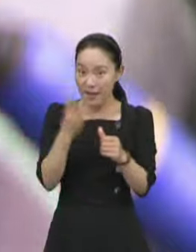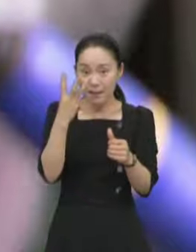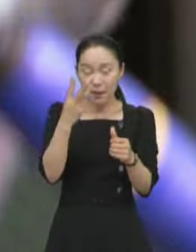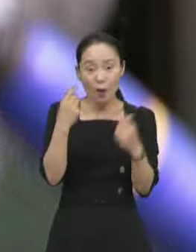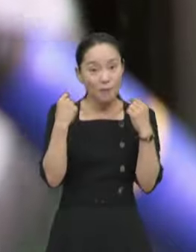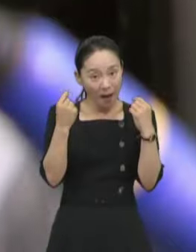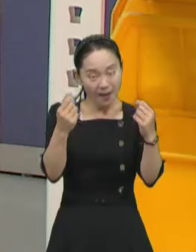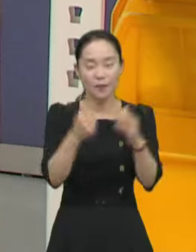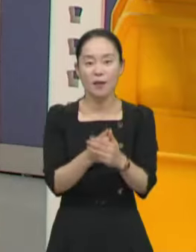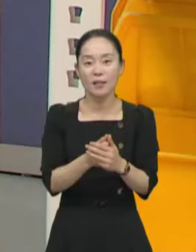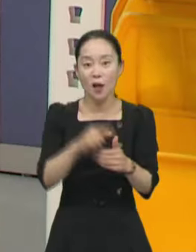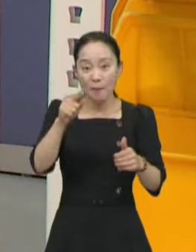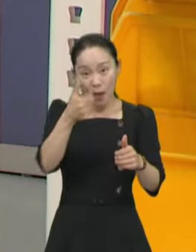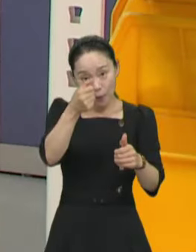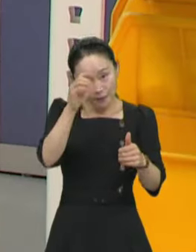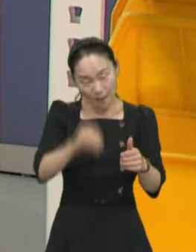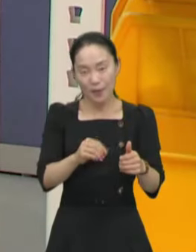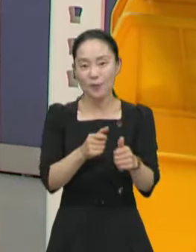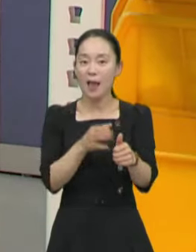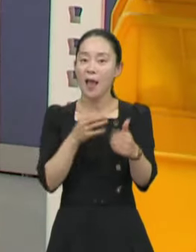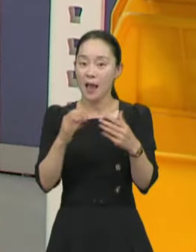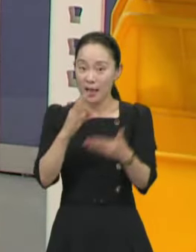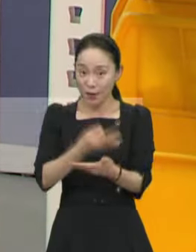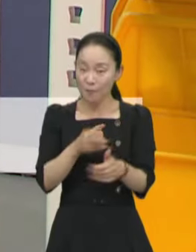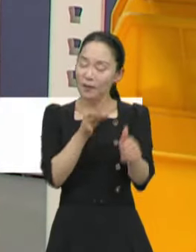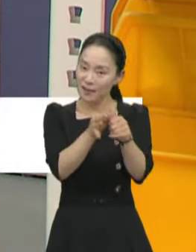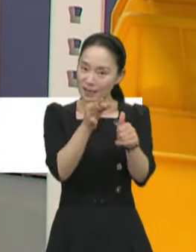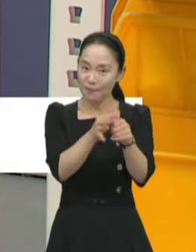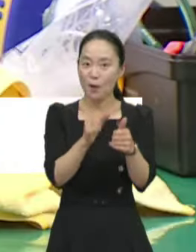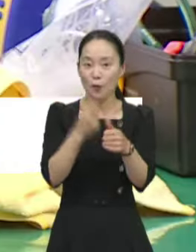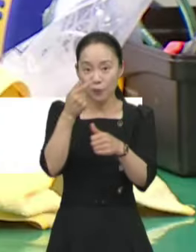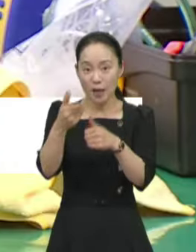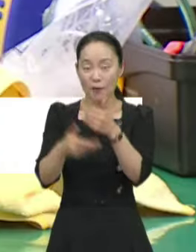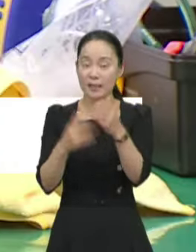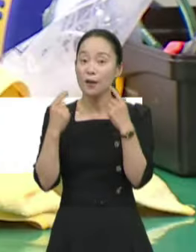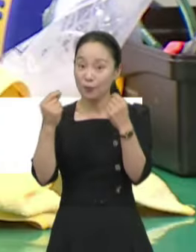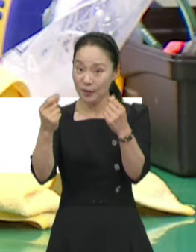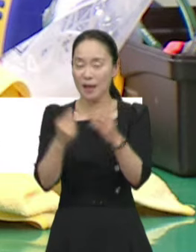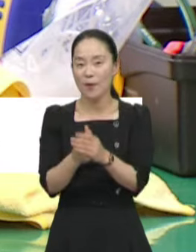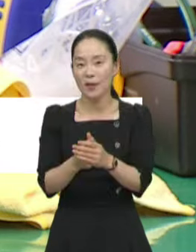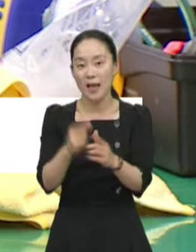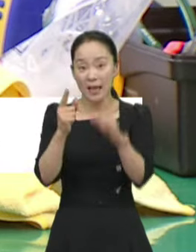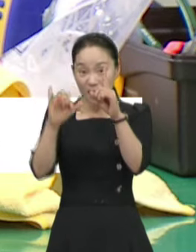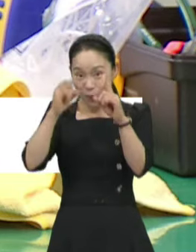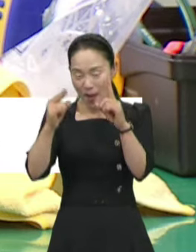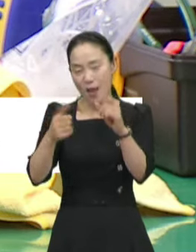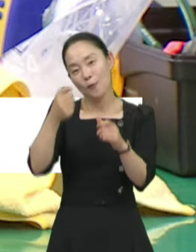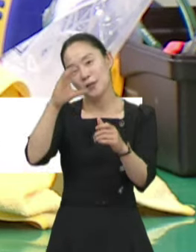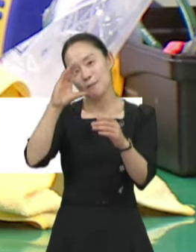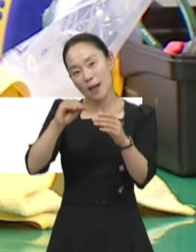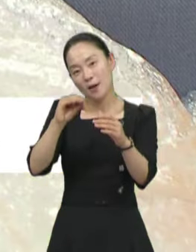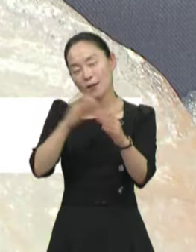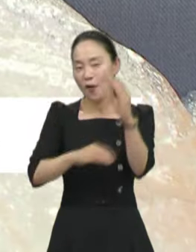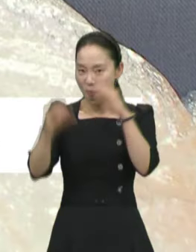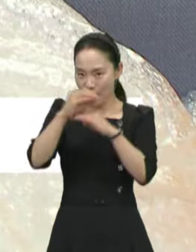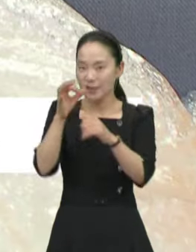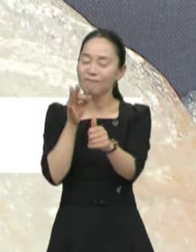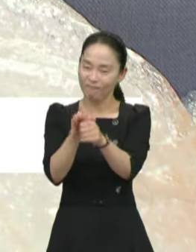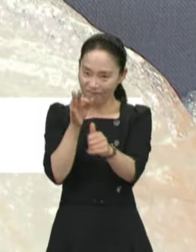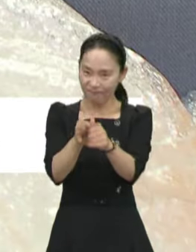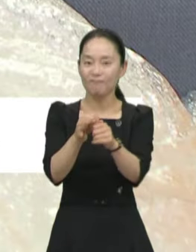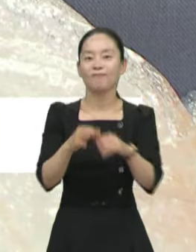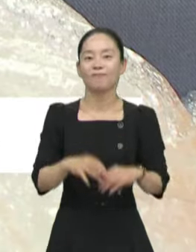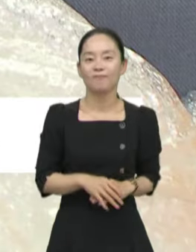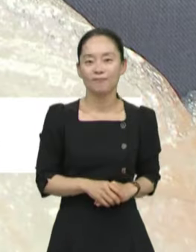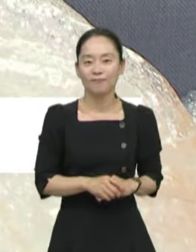고용을 유지하면 150만 원의 인건비를 지급하고 6개월 이상 유지 시에는 1회에 한해 50만 원을 고용 유지